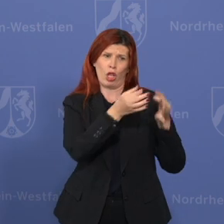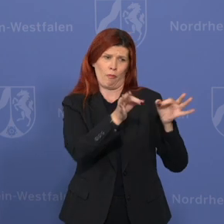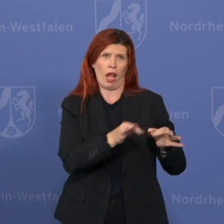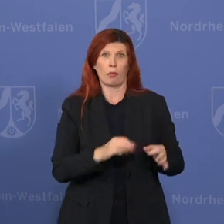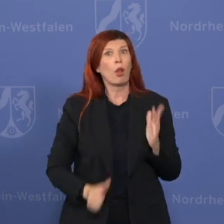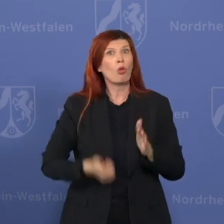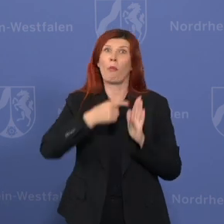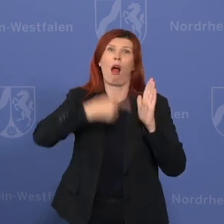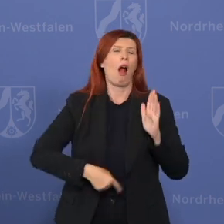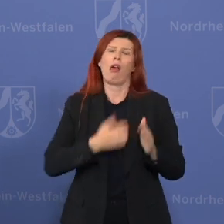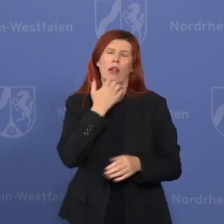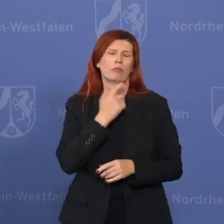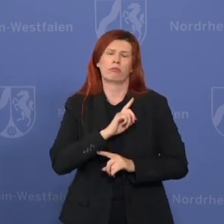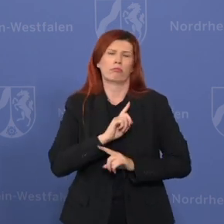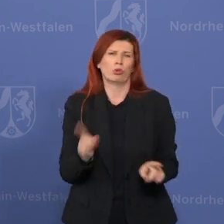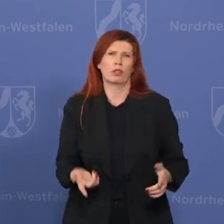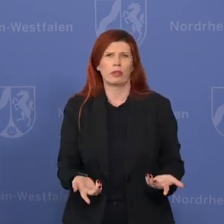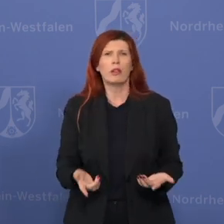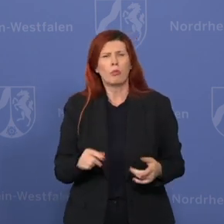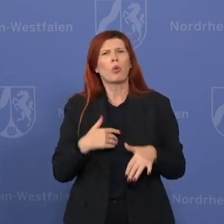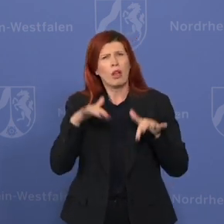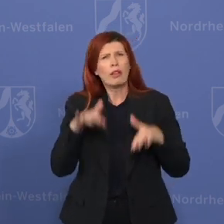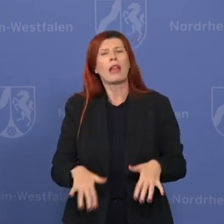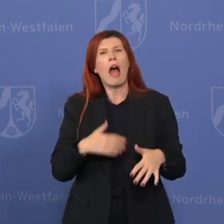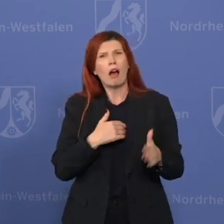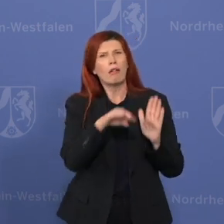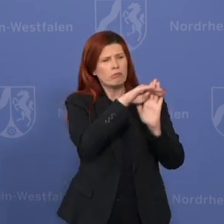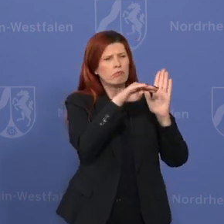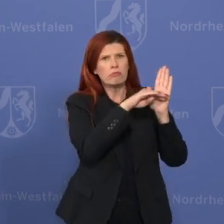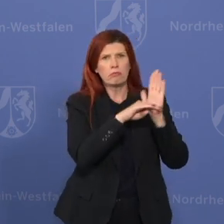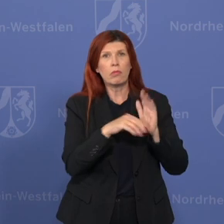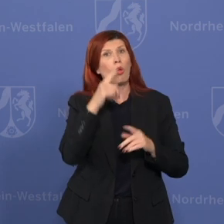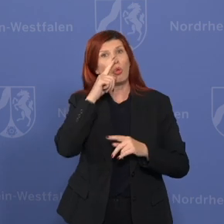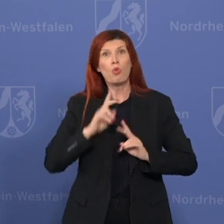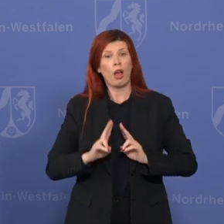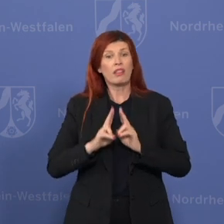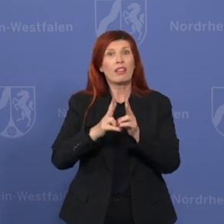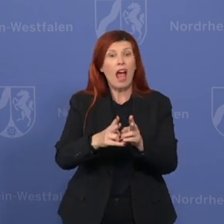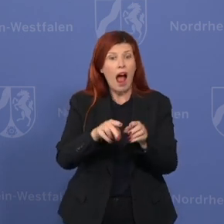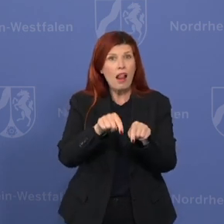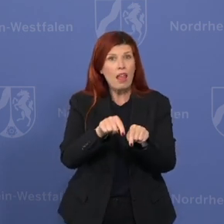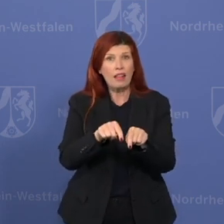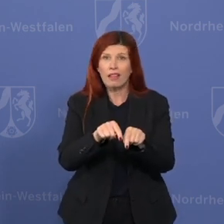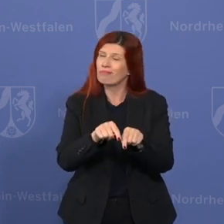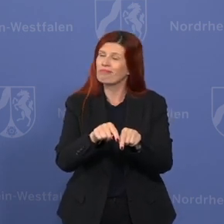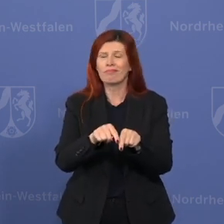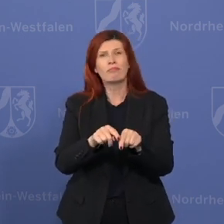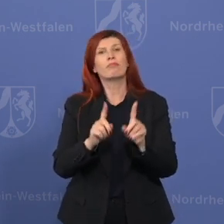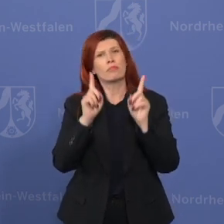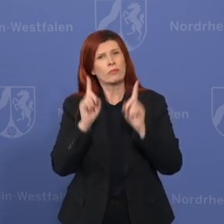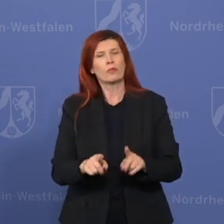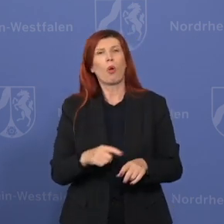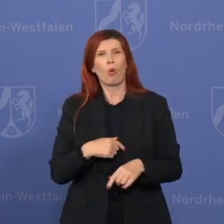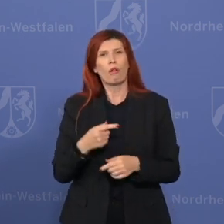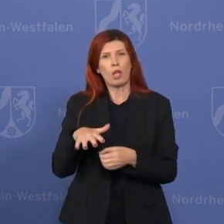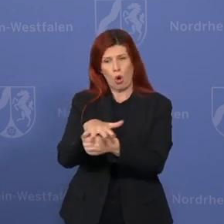mal erwähnen müsste. Da geht es dann nicht nur um Darlehen, da geht es eben auch darum, dass die Finanzkraft